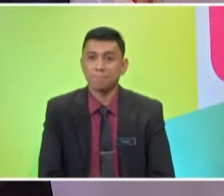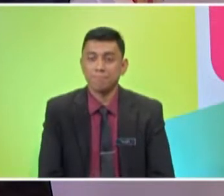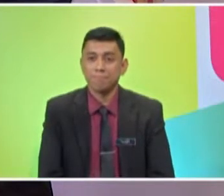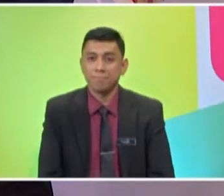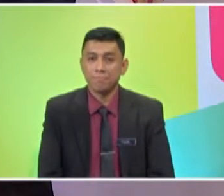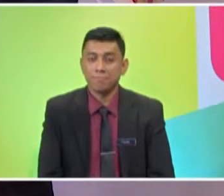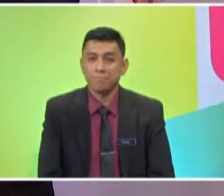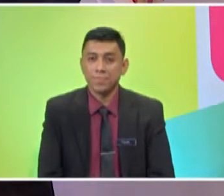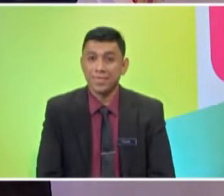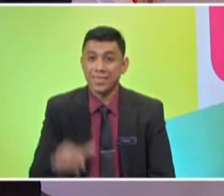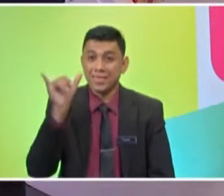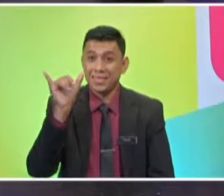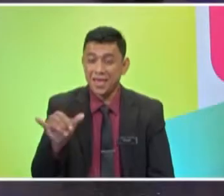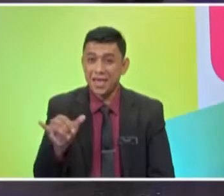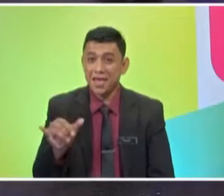Adakah benar?